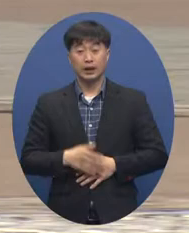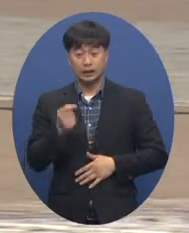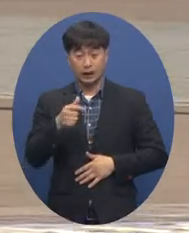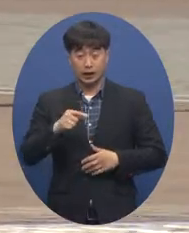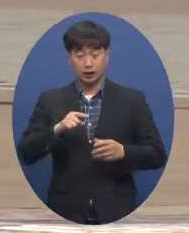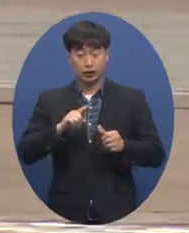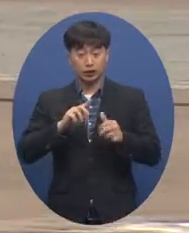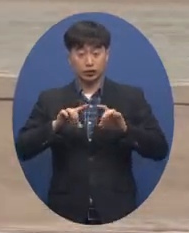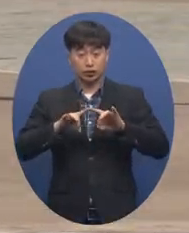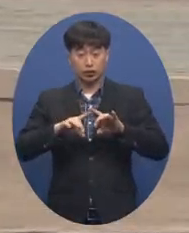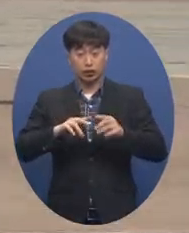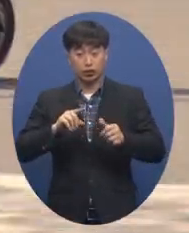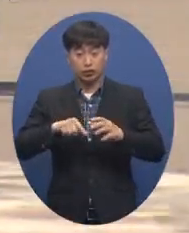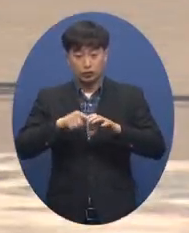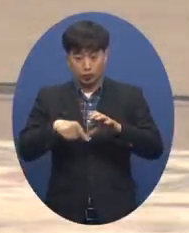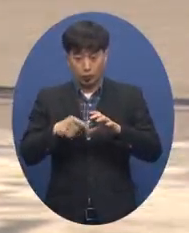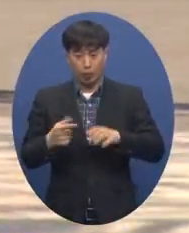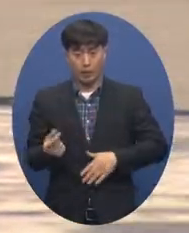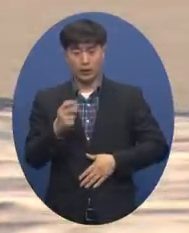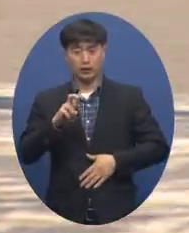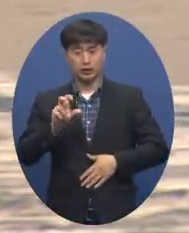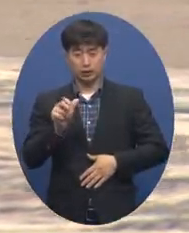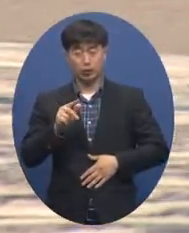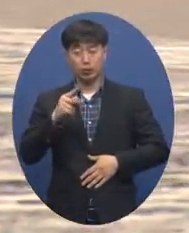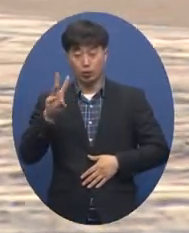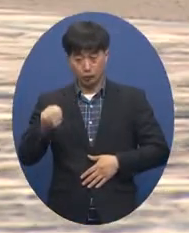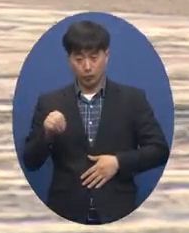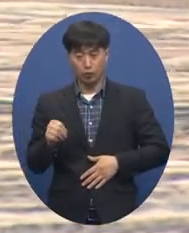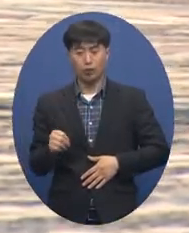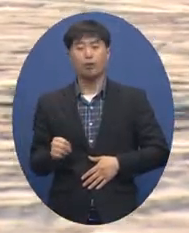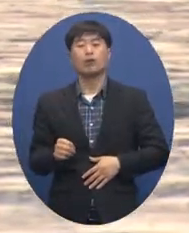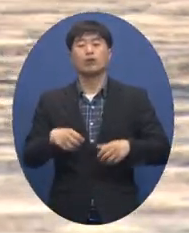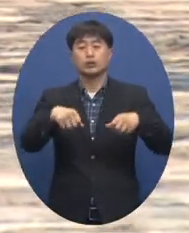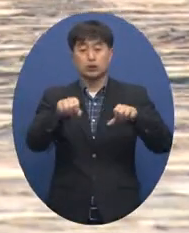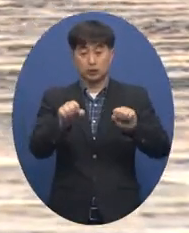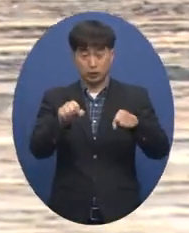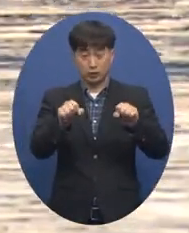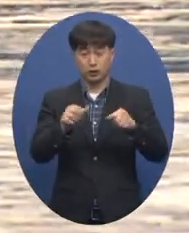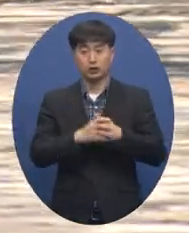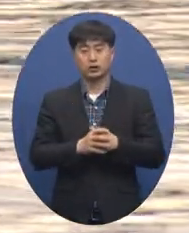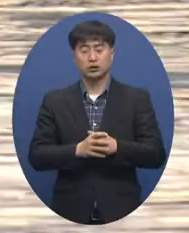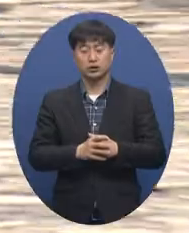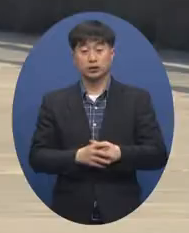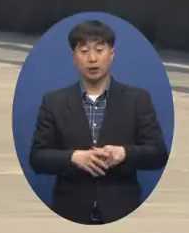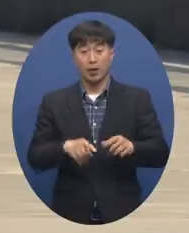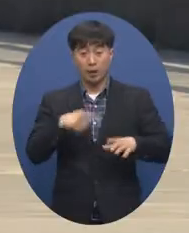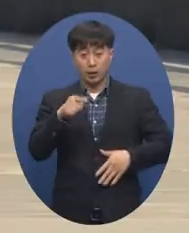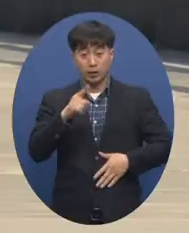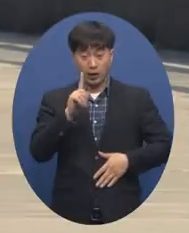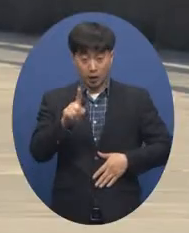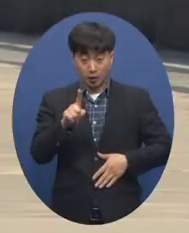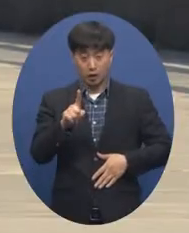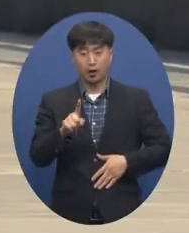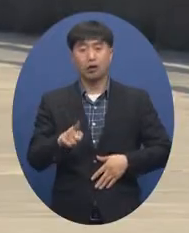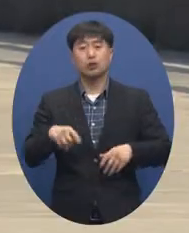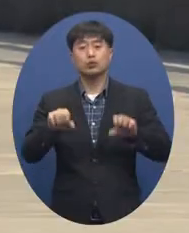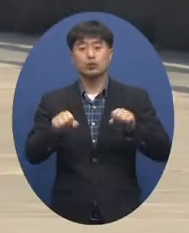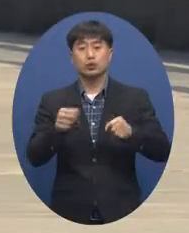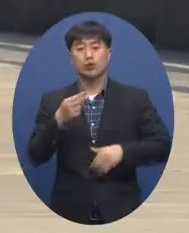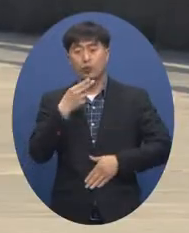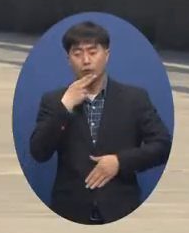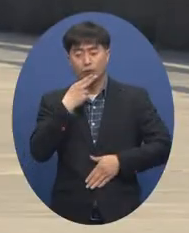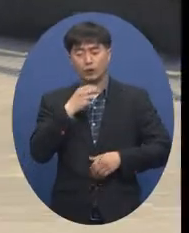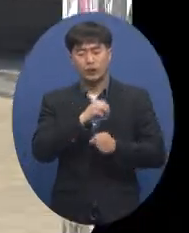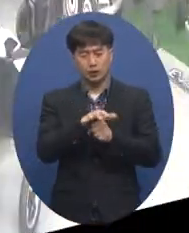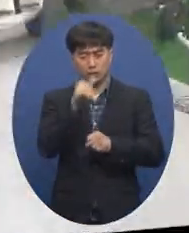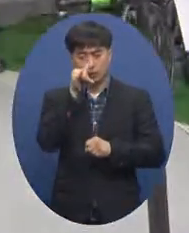작은 전기 모터가 달려 빠르면 시속 25km까지 달리는 전동 킥보드. 외발짜리 전동 휠부터 손잡이 없이 타는